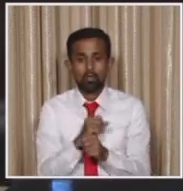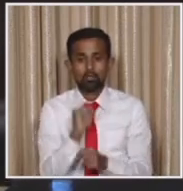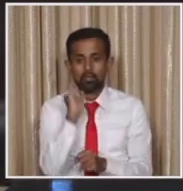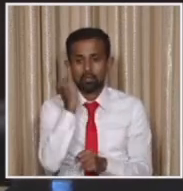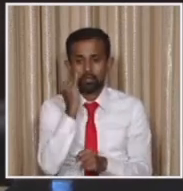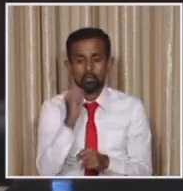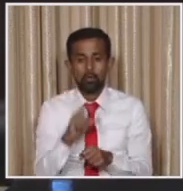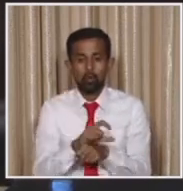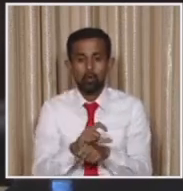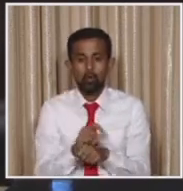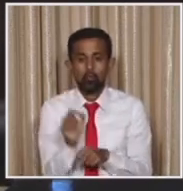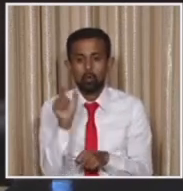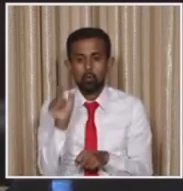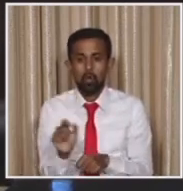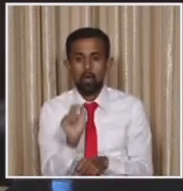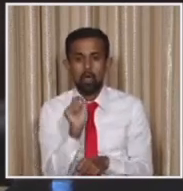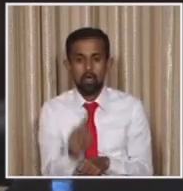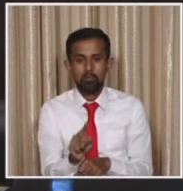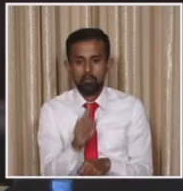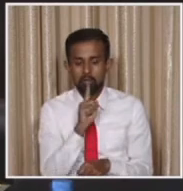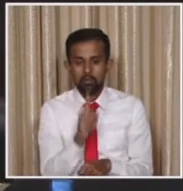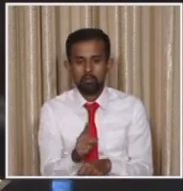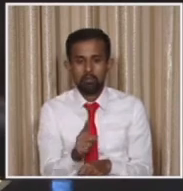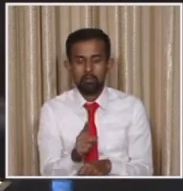සහ කොමසාරිස්වරු නම් කිරීමට